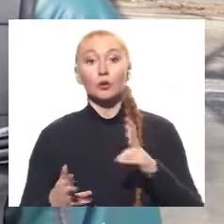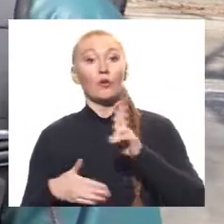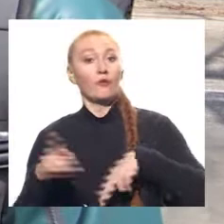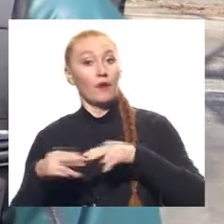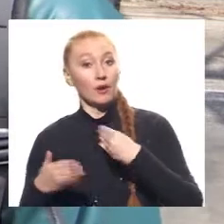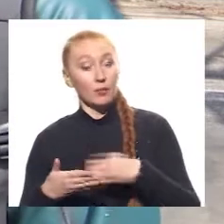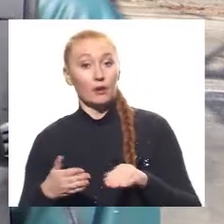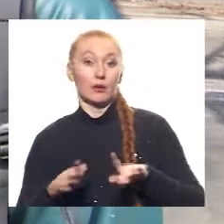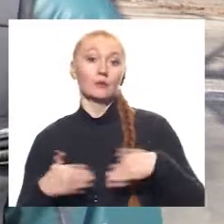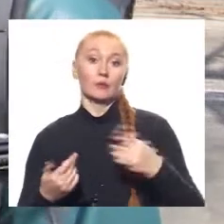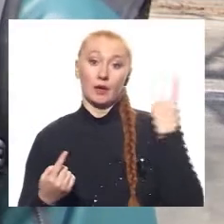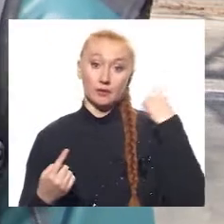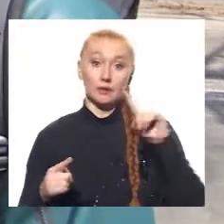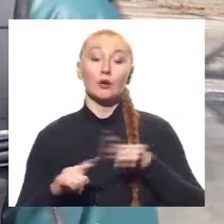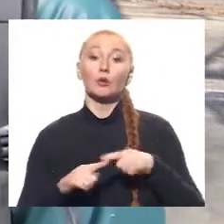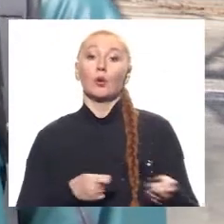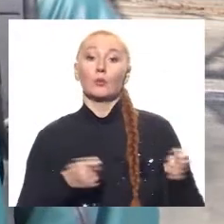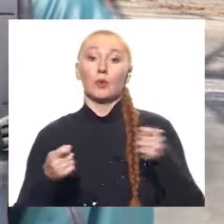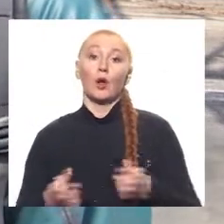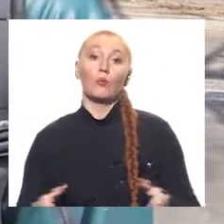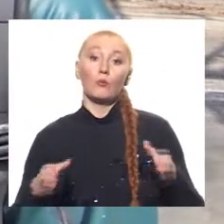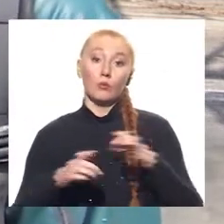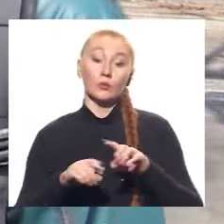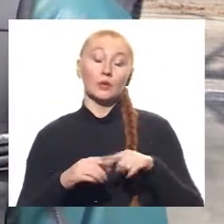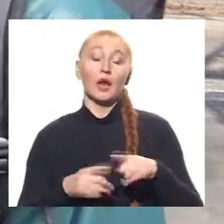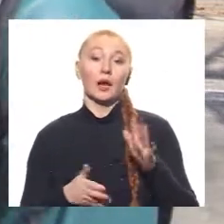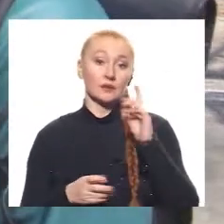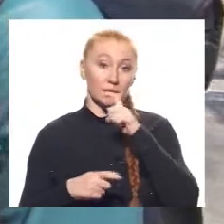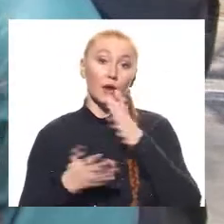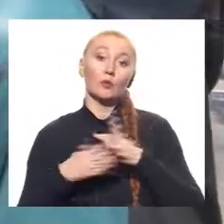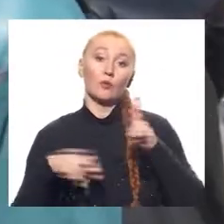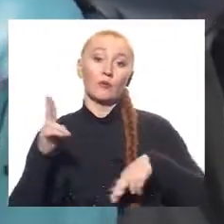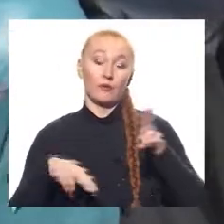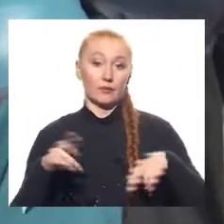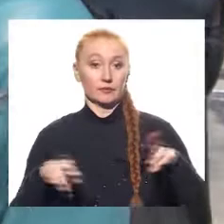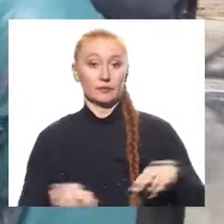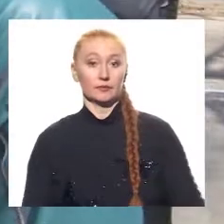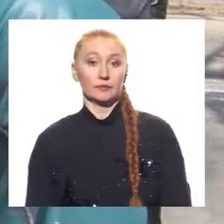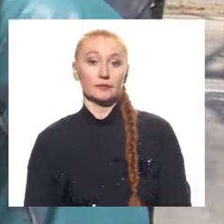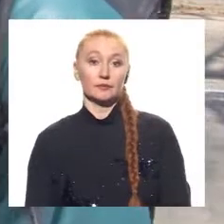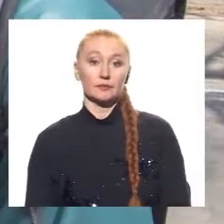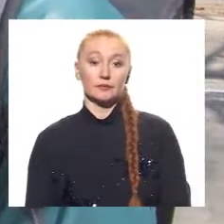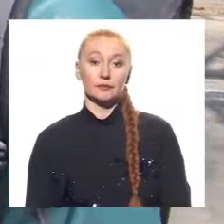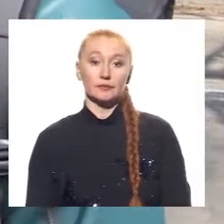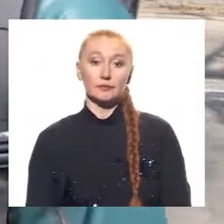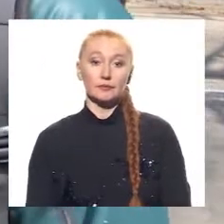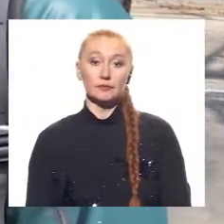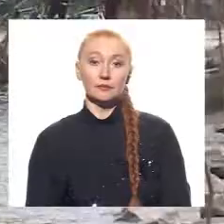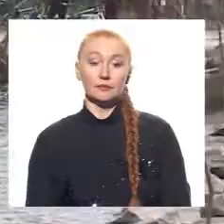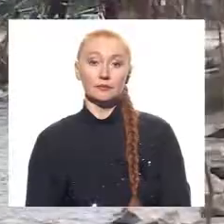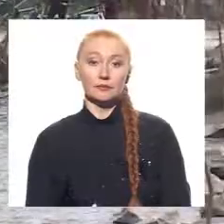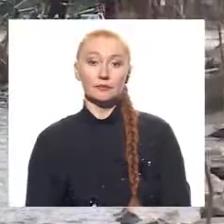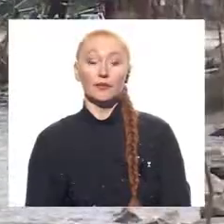і втілює ці ідеї в життя. Хтось привіз бочки для сміття, хтось фарби. Ребята привезли бочки для мусора, хтось привез